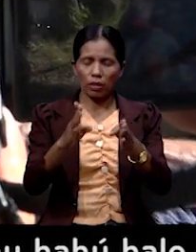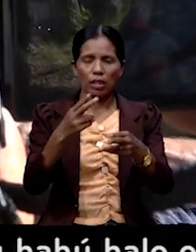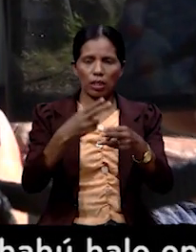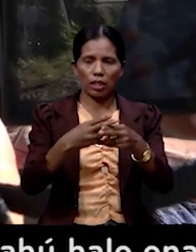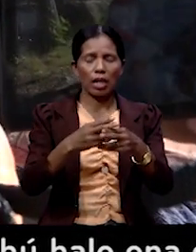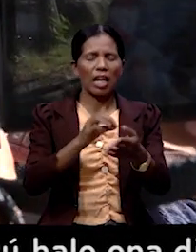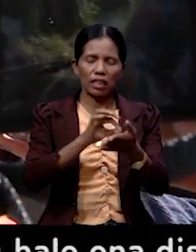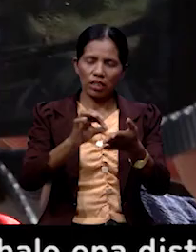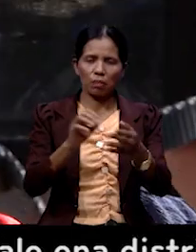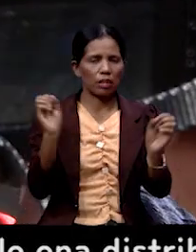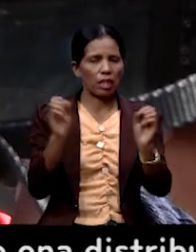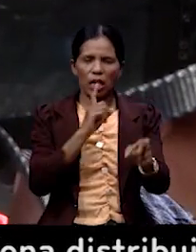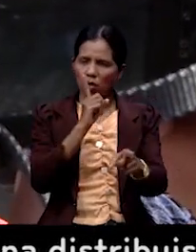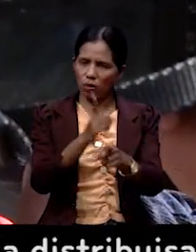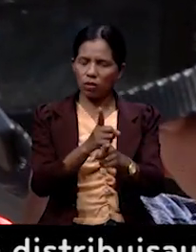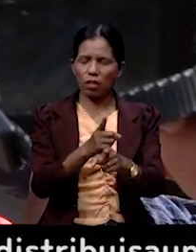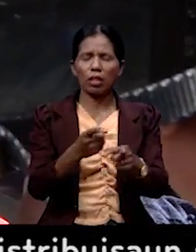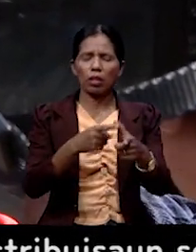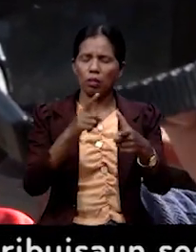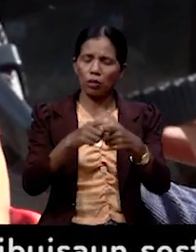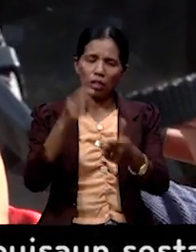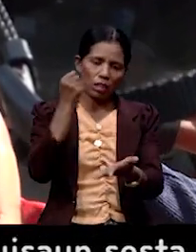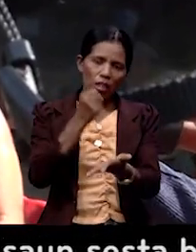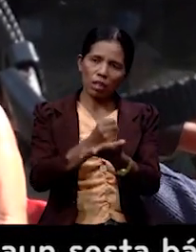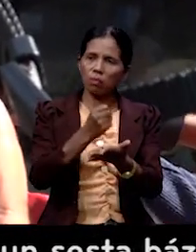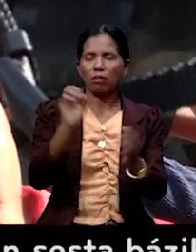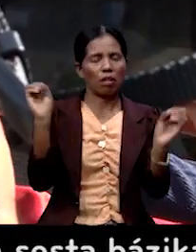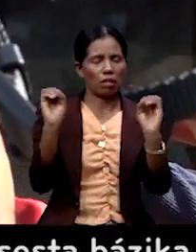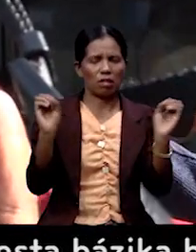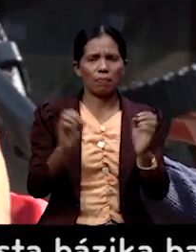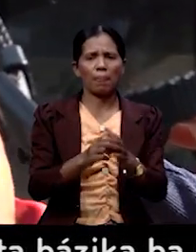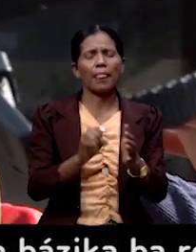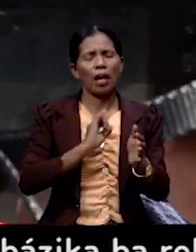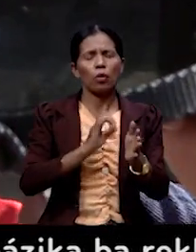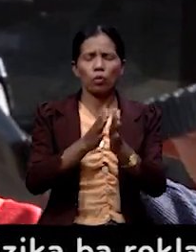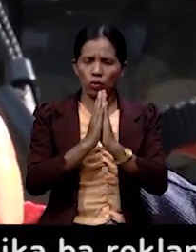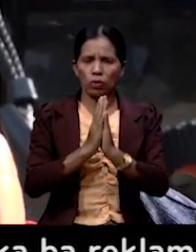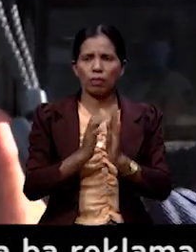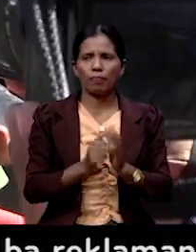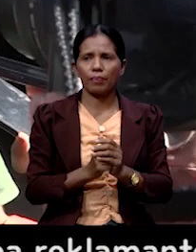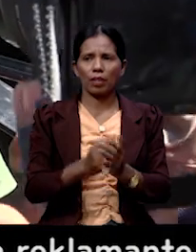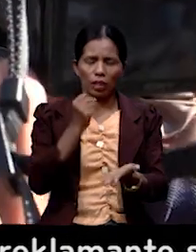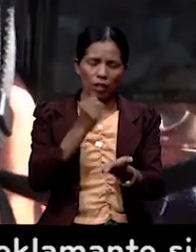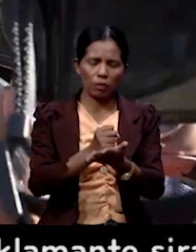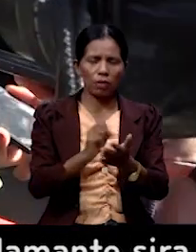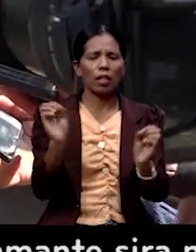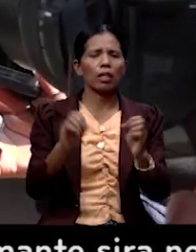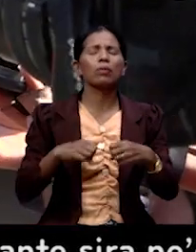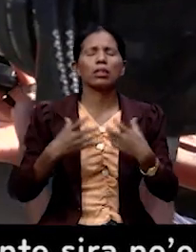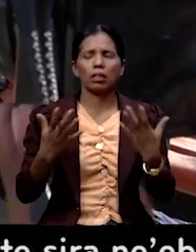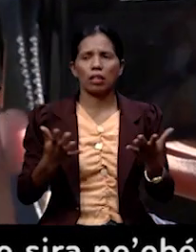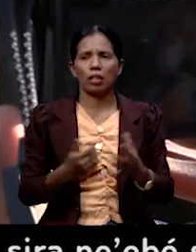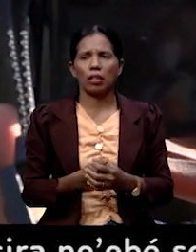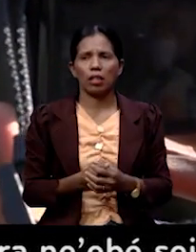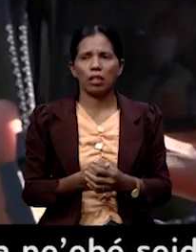sai lolos i do pues karimbu la iya. Antau hado vida usmi le vale yang abing. Karimbu ni layani ansa ni administrasi